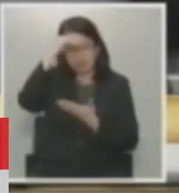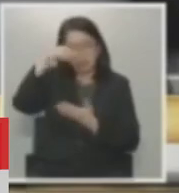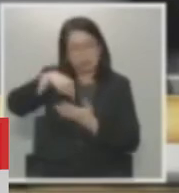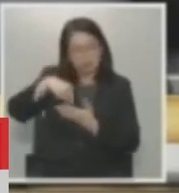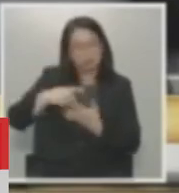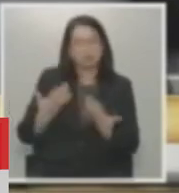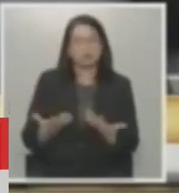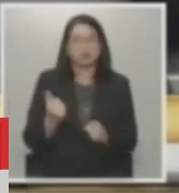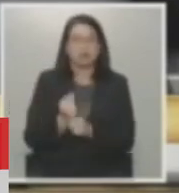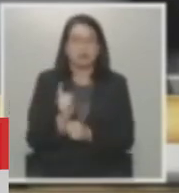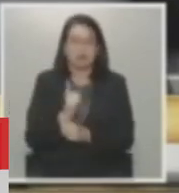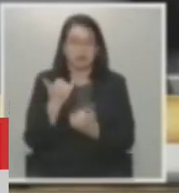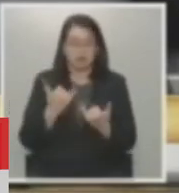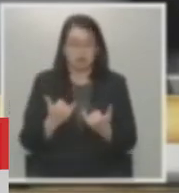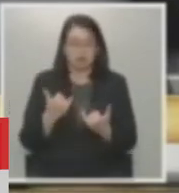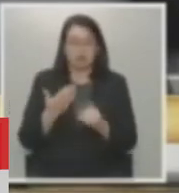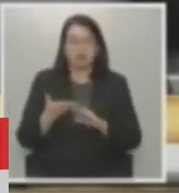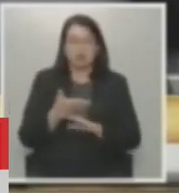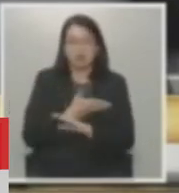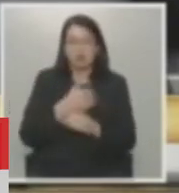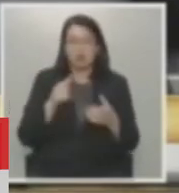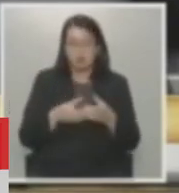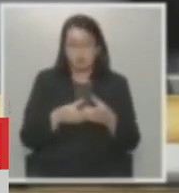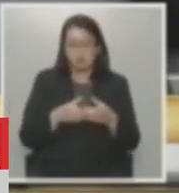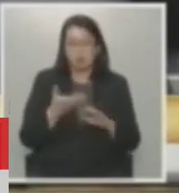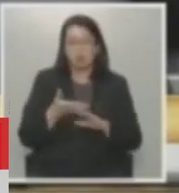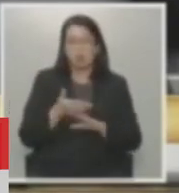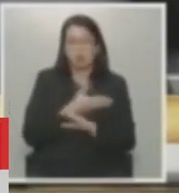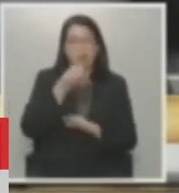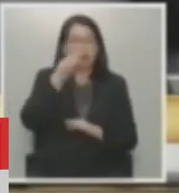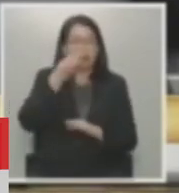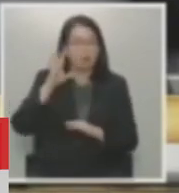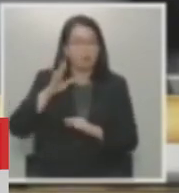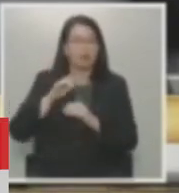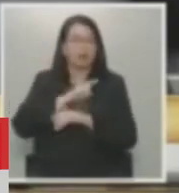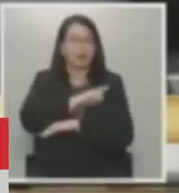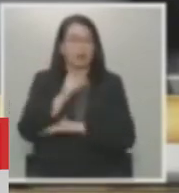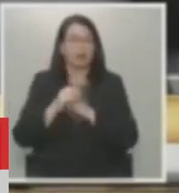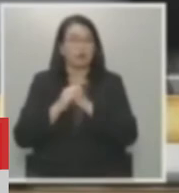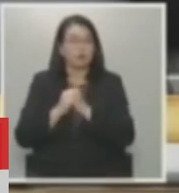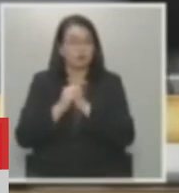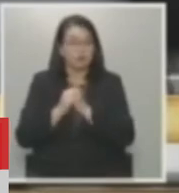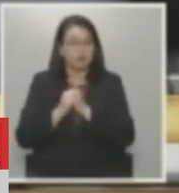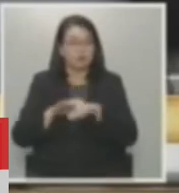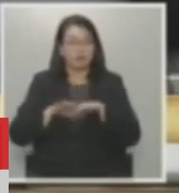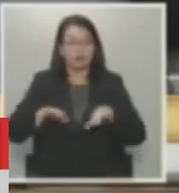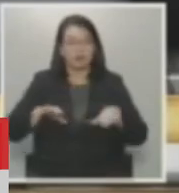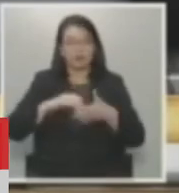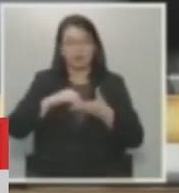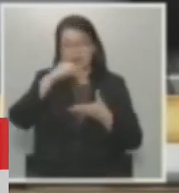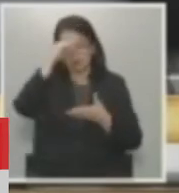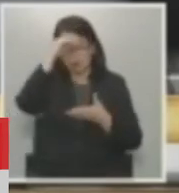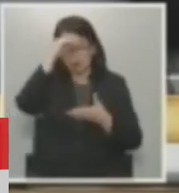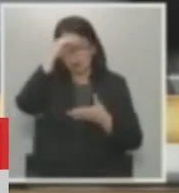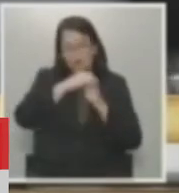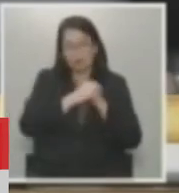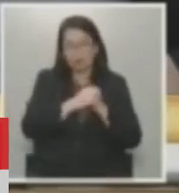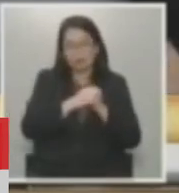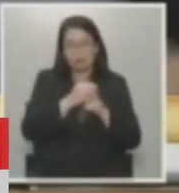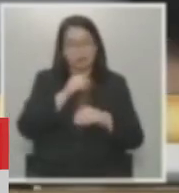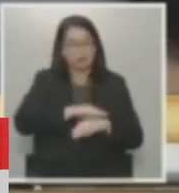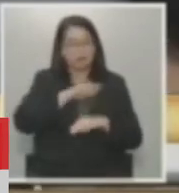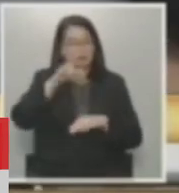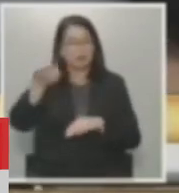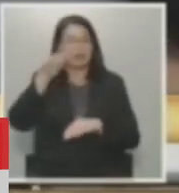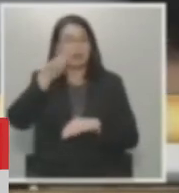คตตอนที่นักศึกษาเดินทางกลับมาพร้อมกันบ้างนะคะเพราะว่าดิฉันเองต้องเรียนทางท่านประธานค่ะได้ข้อมู